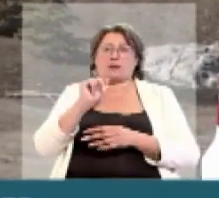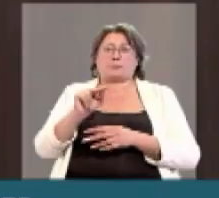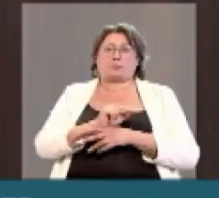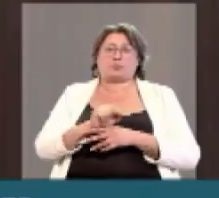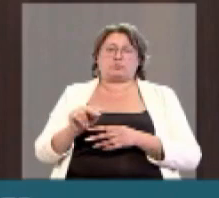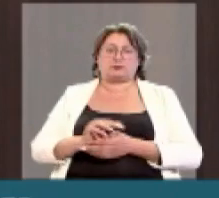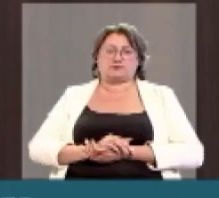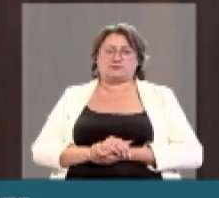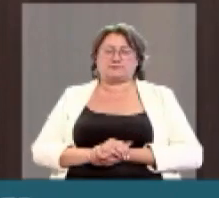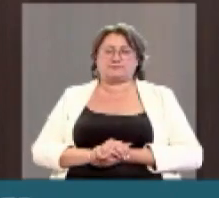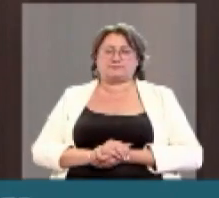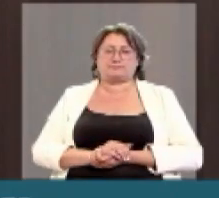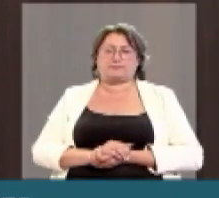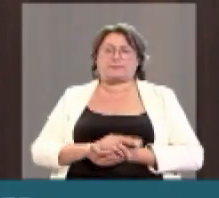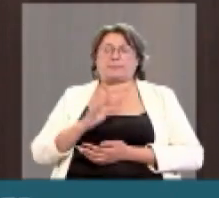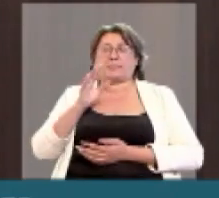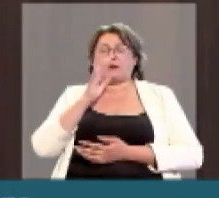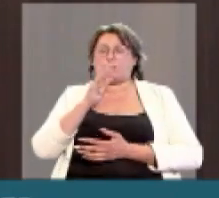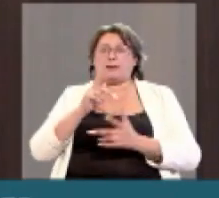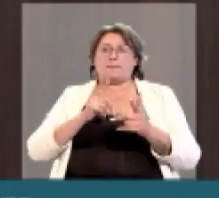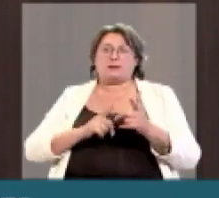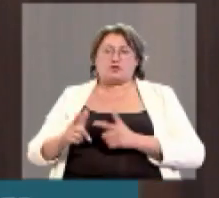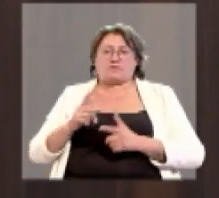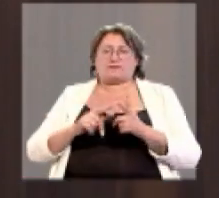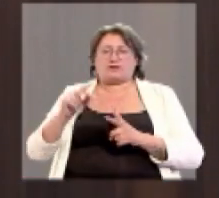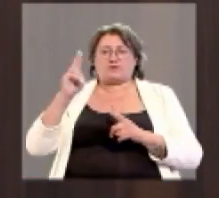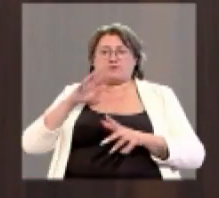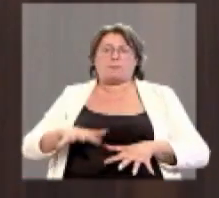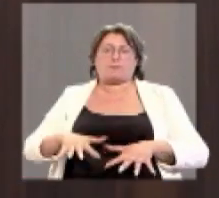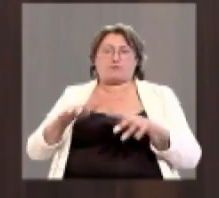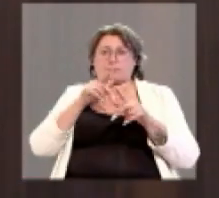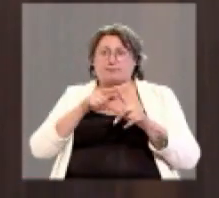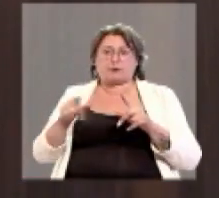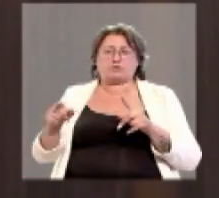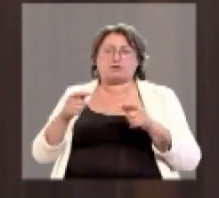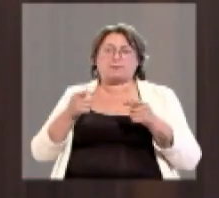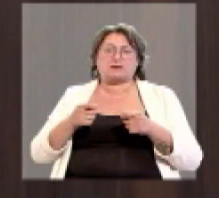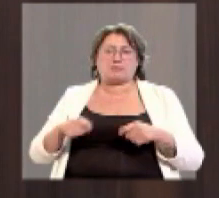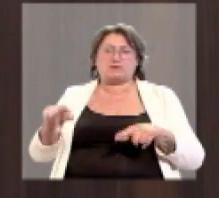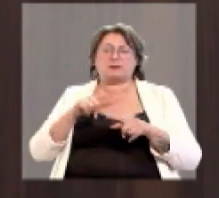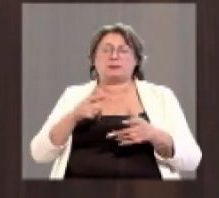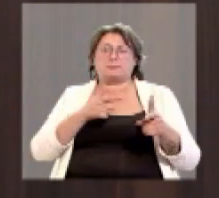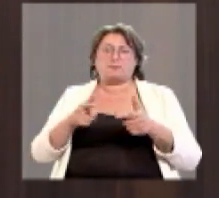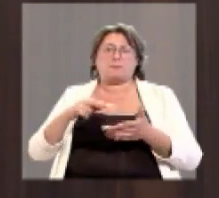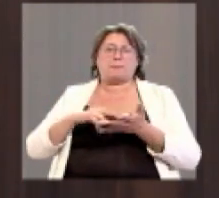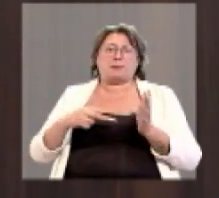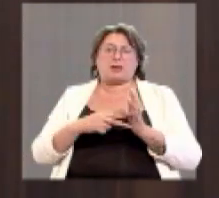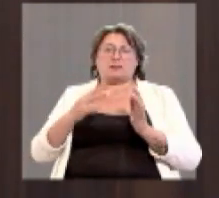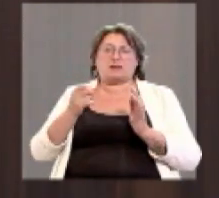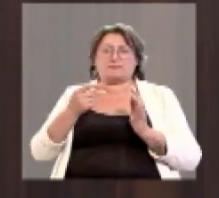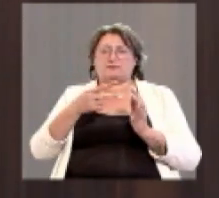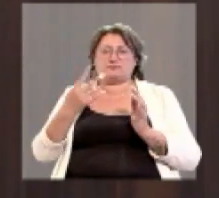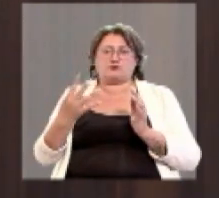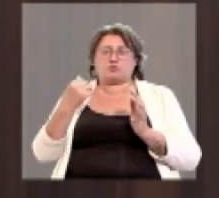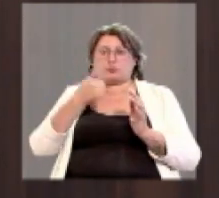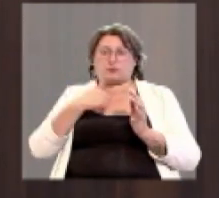алынды. В рамках подготовки к паводковому периоду. Су тасқыны кезеңіне дайындық барысында департамент 2024 жылға инженерлік